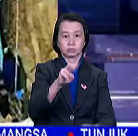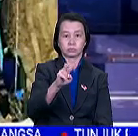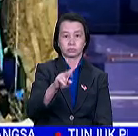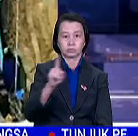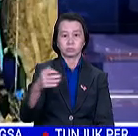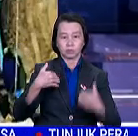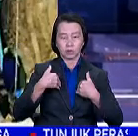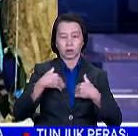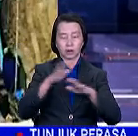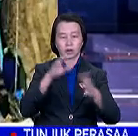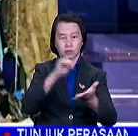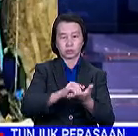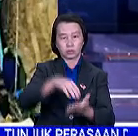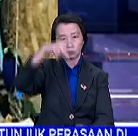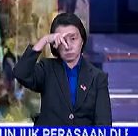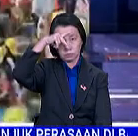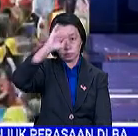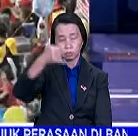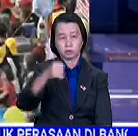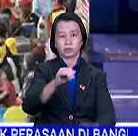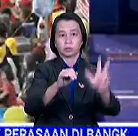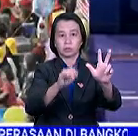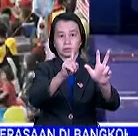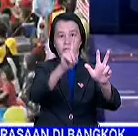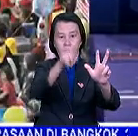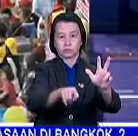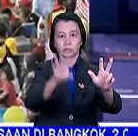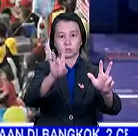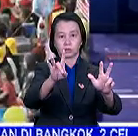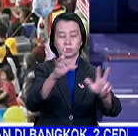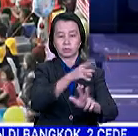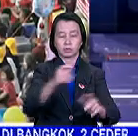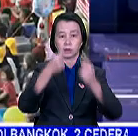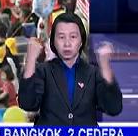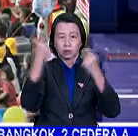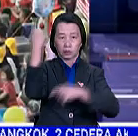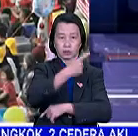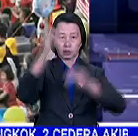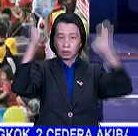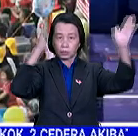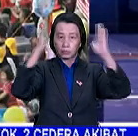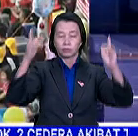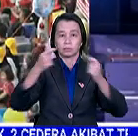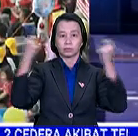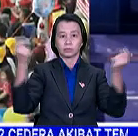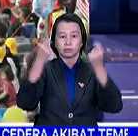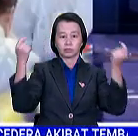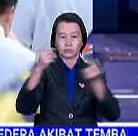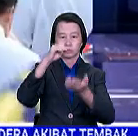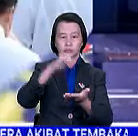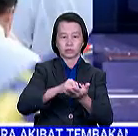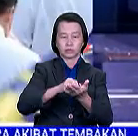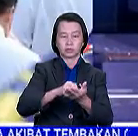diadakan di Dataran Pahlawan Putrajaya pada 31 Ogos, manakala Sambutan Hari Malaysia diraikan di Pusat